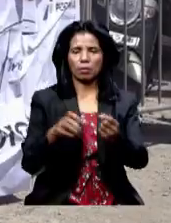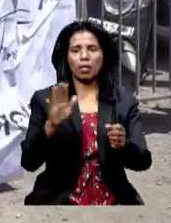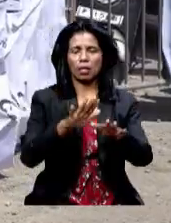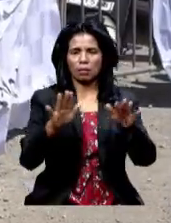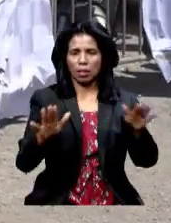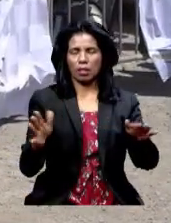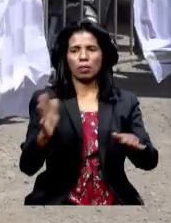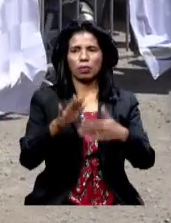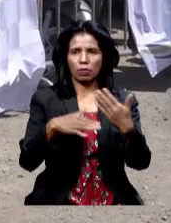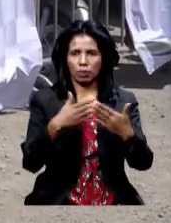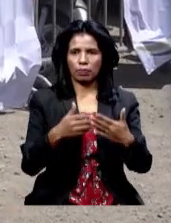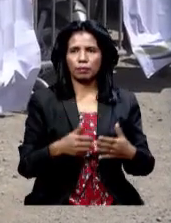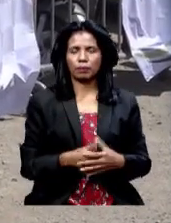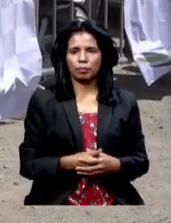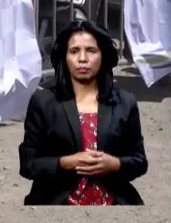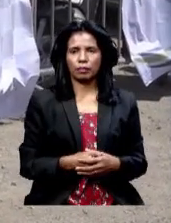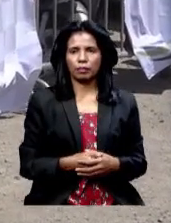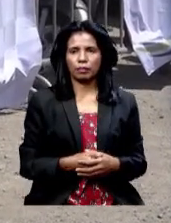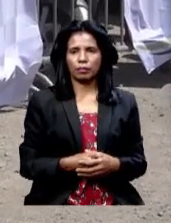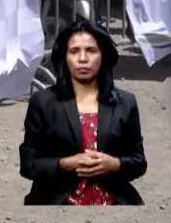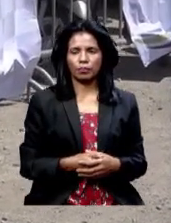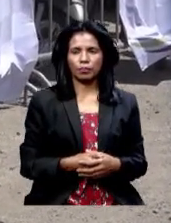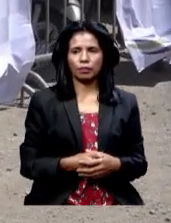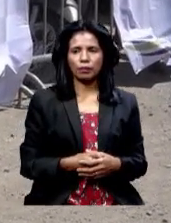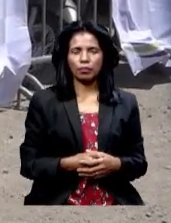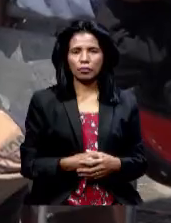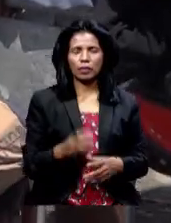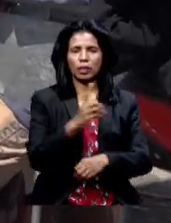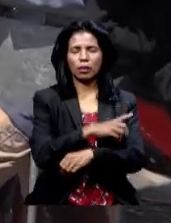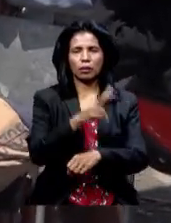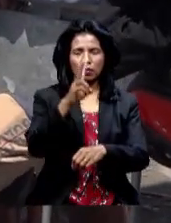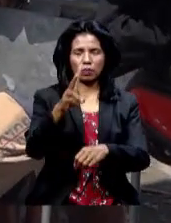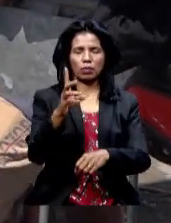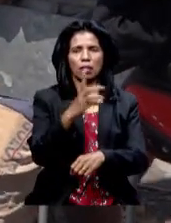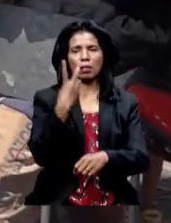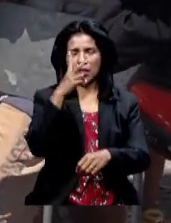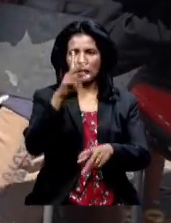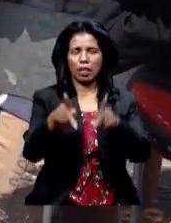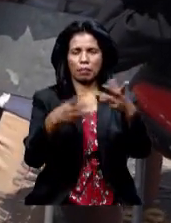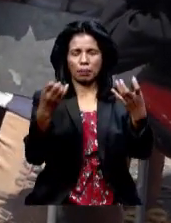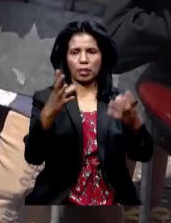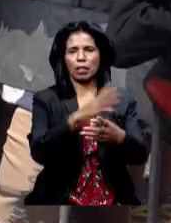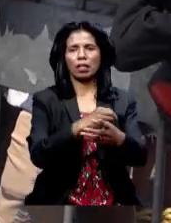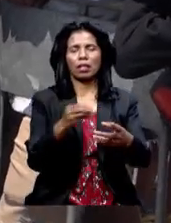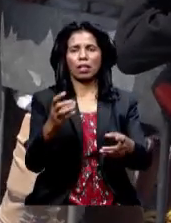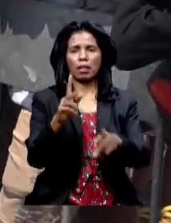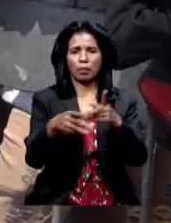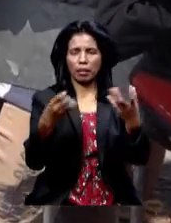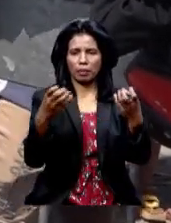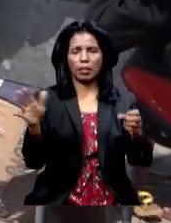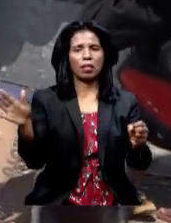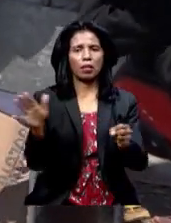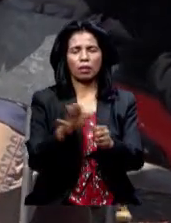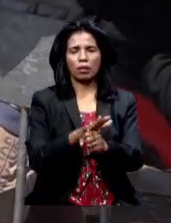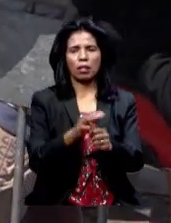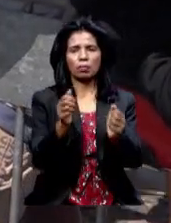masa depan di dunia balap. Partisipasi hari kedua ini lebih ramai dan kami melihat bahwa jumlah yang hadir mungkin